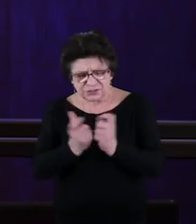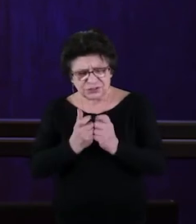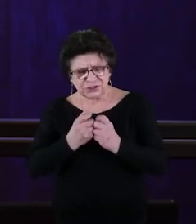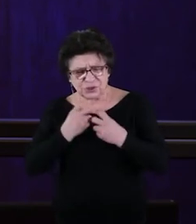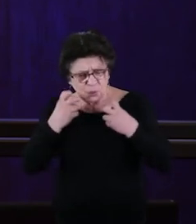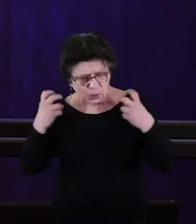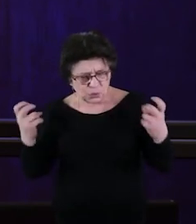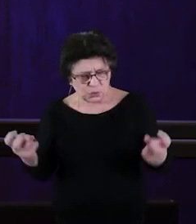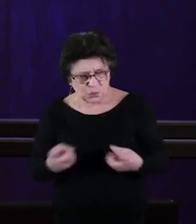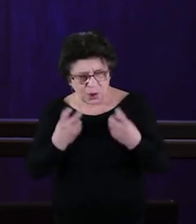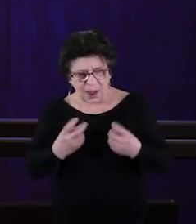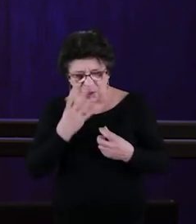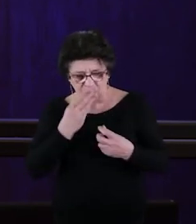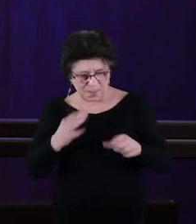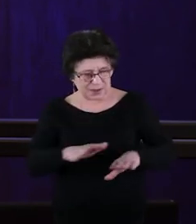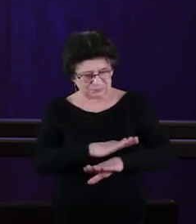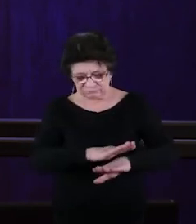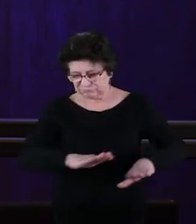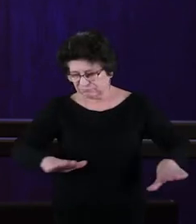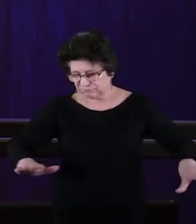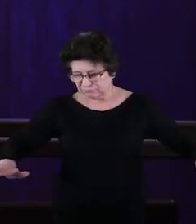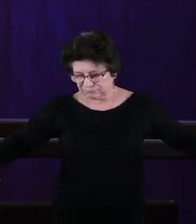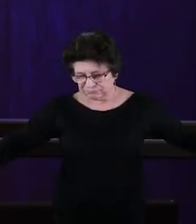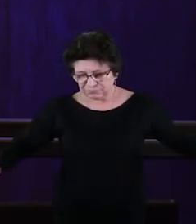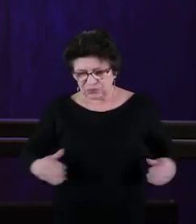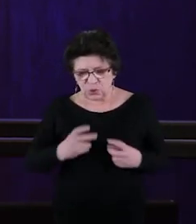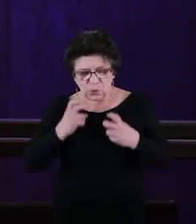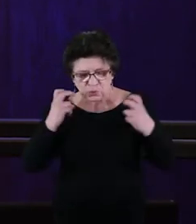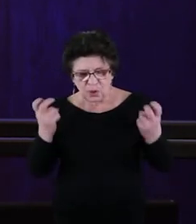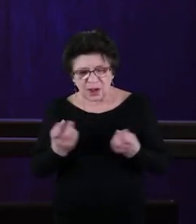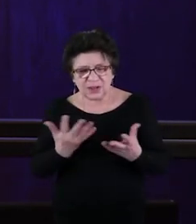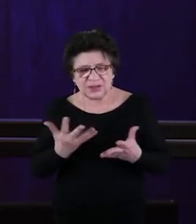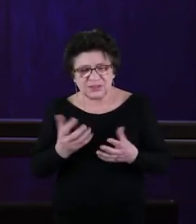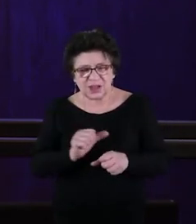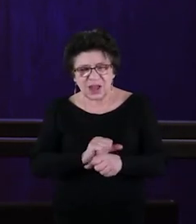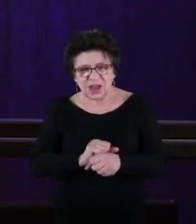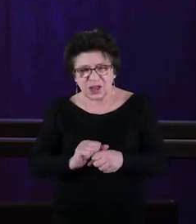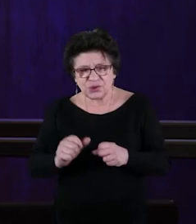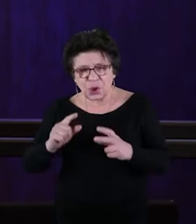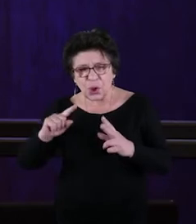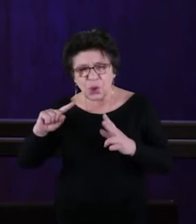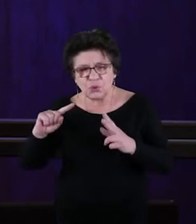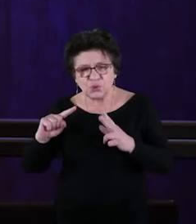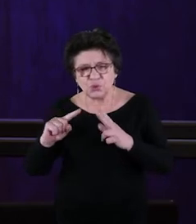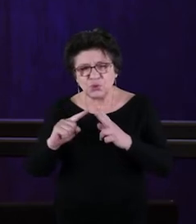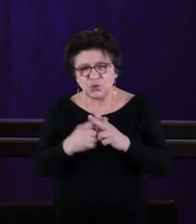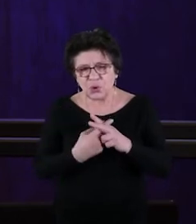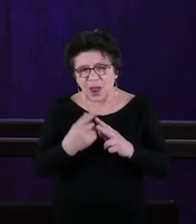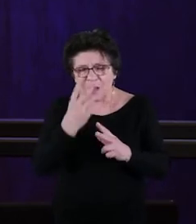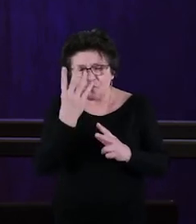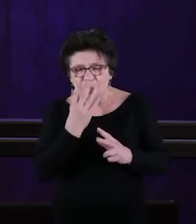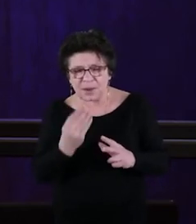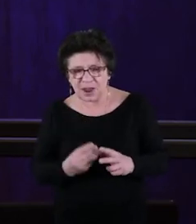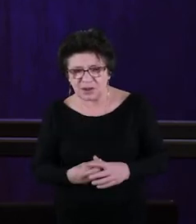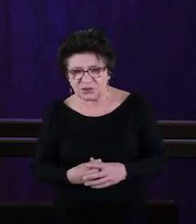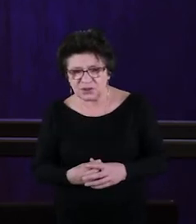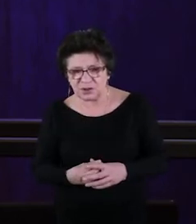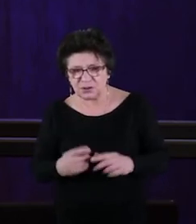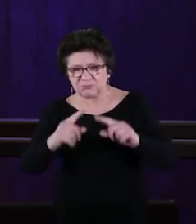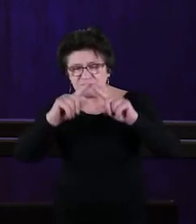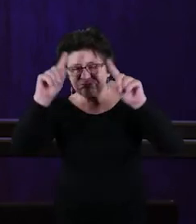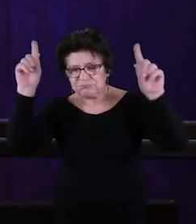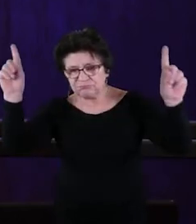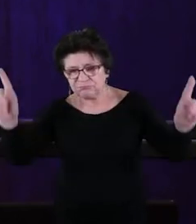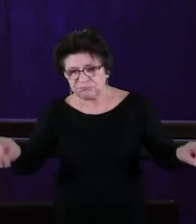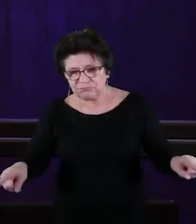tej tej dziury w tym obrazie gdzie ona jest w którym miejscu A to